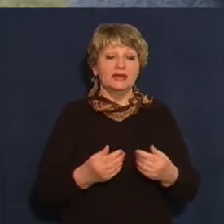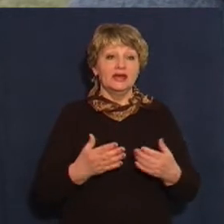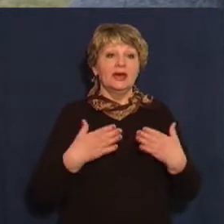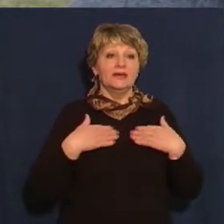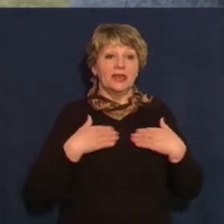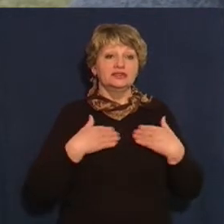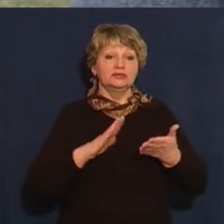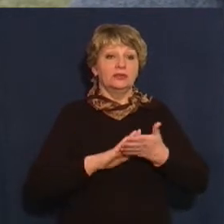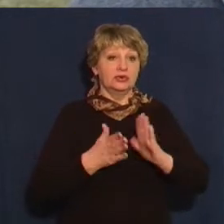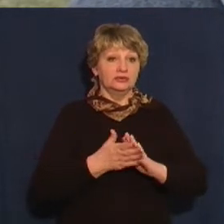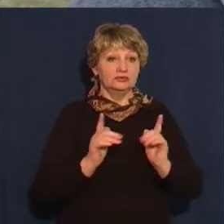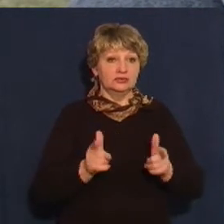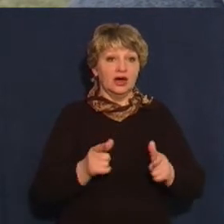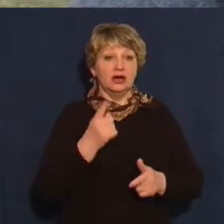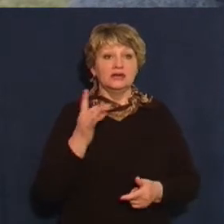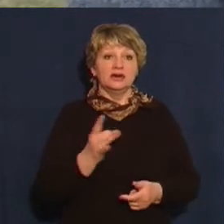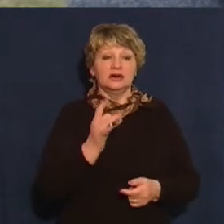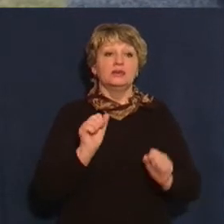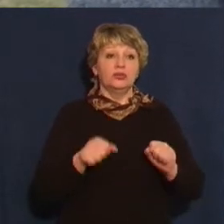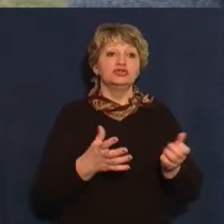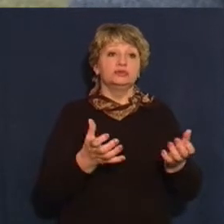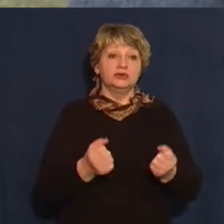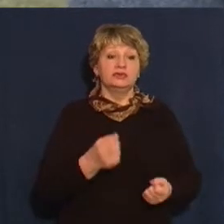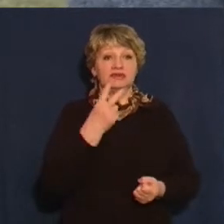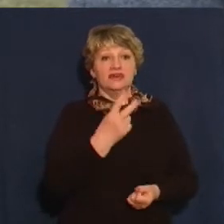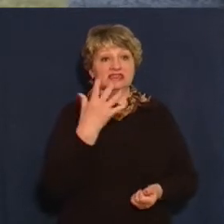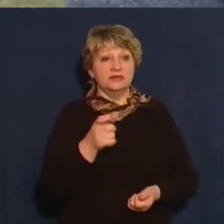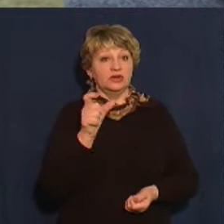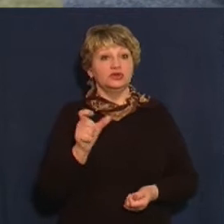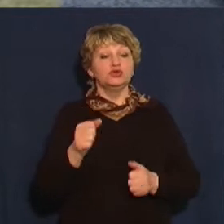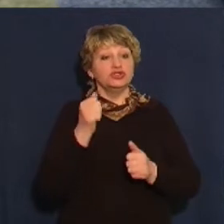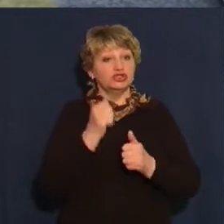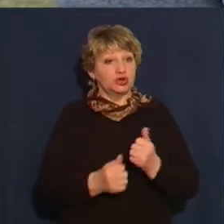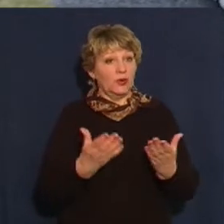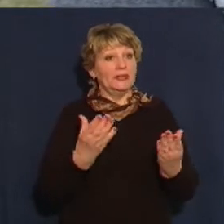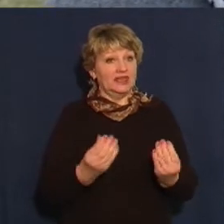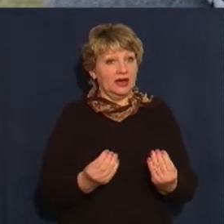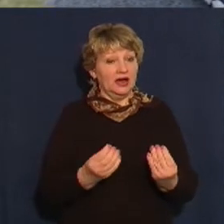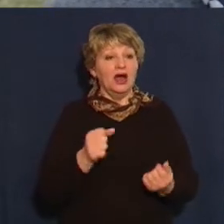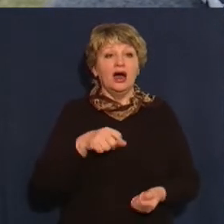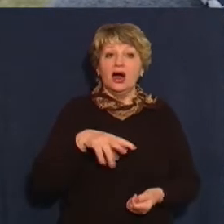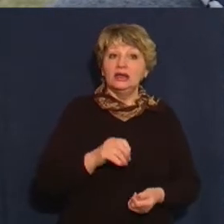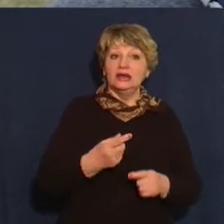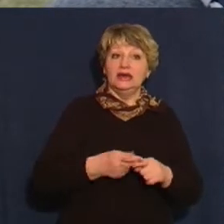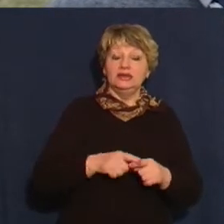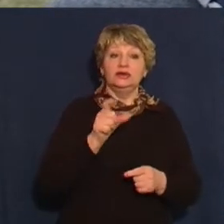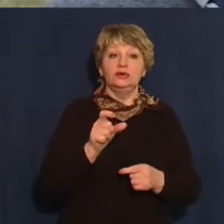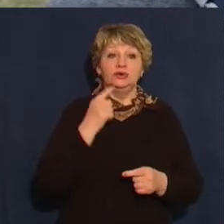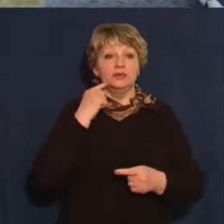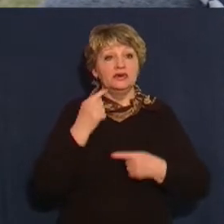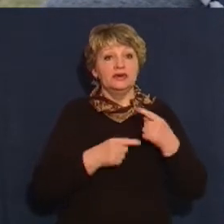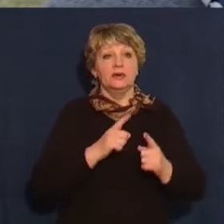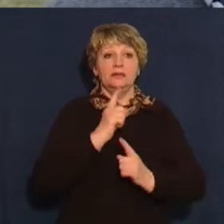нашим положенням, одноразово може прийняти 25 осіб щодня. Але ці люди постійно міняються. От взимку,